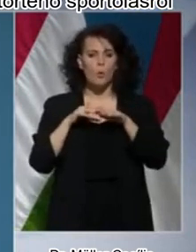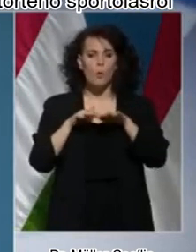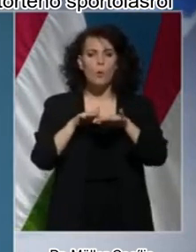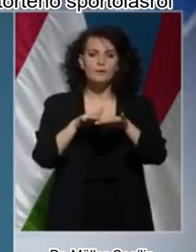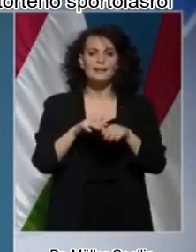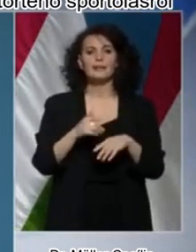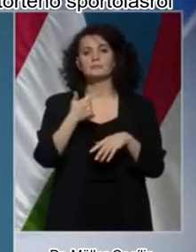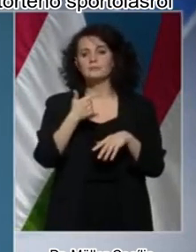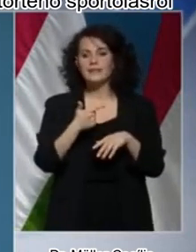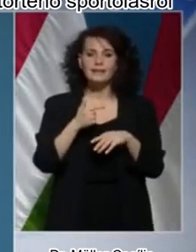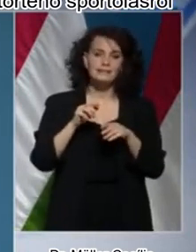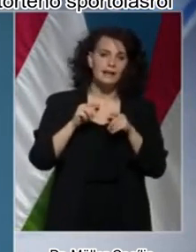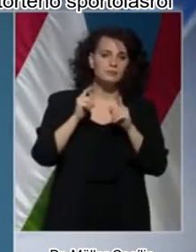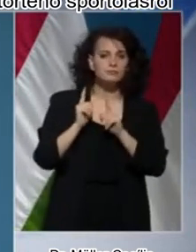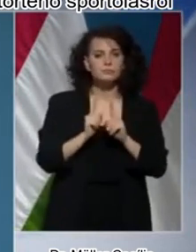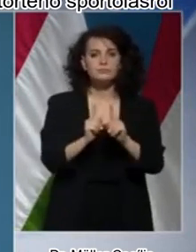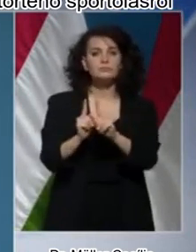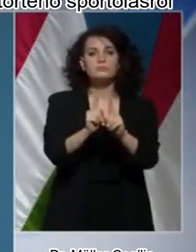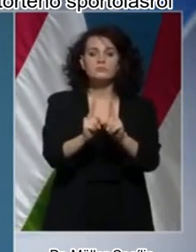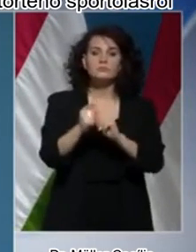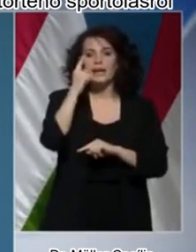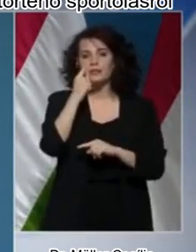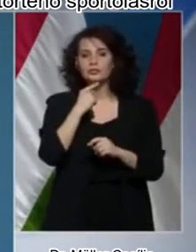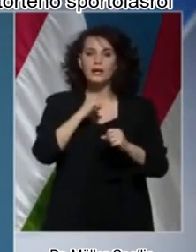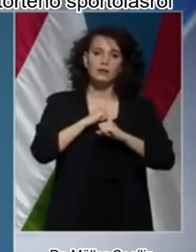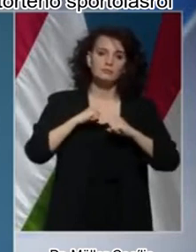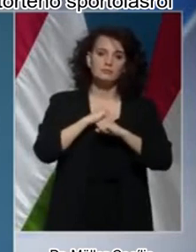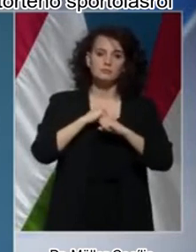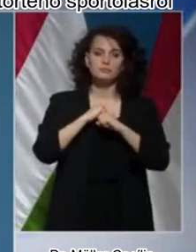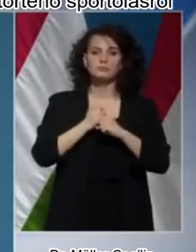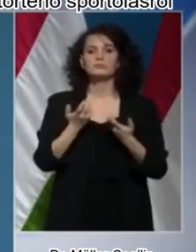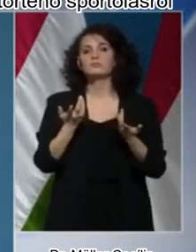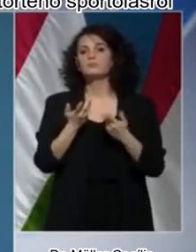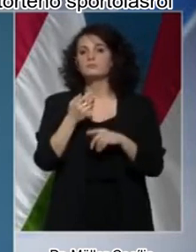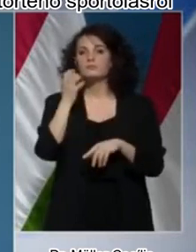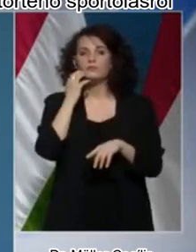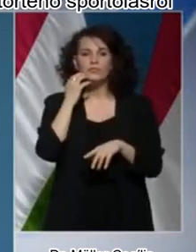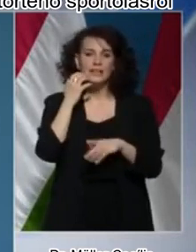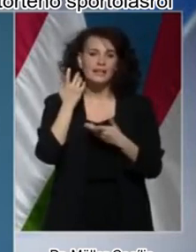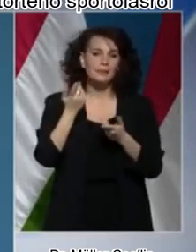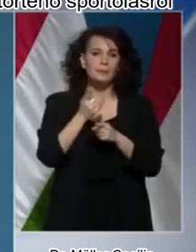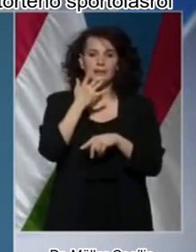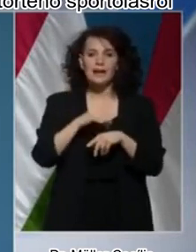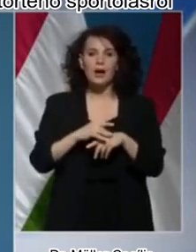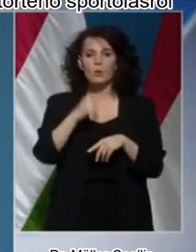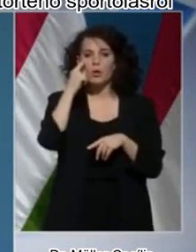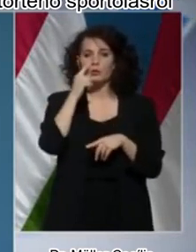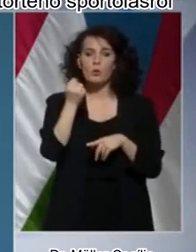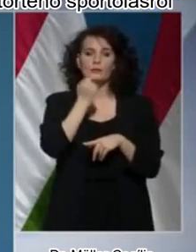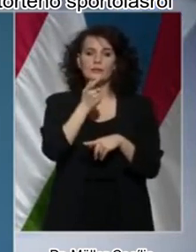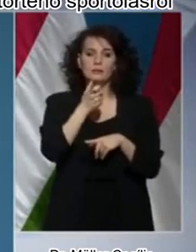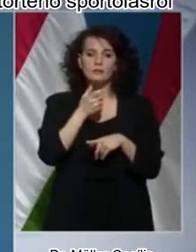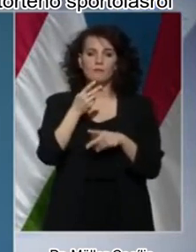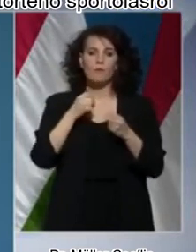a ketten elmennek este egy picit mozogni vidéken, egy Nordic Walkingra,